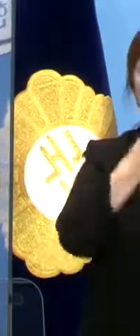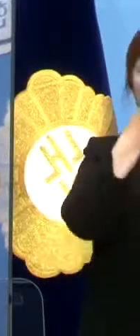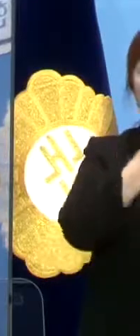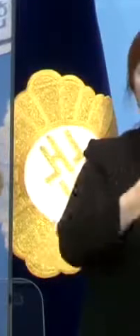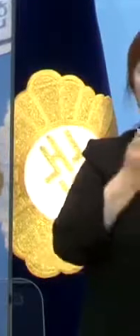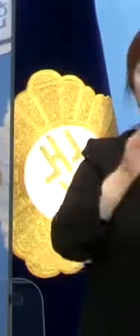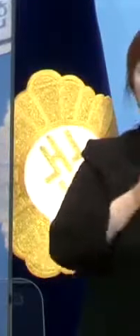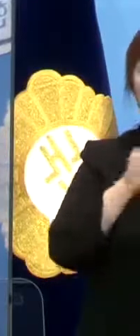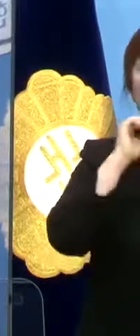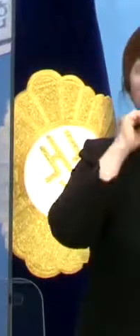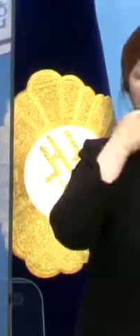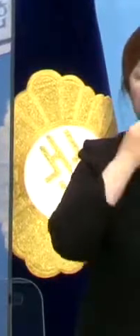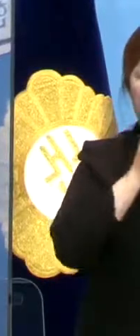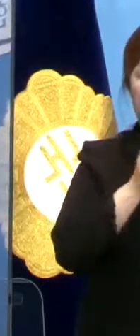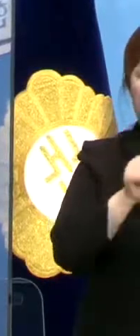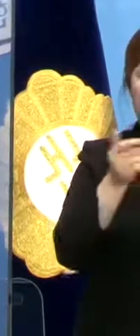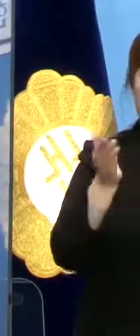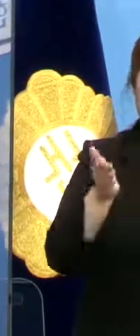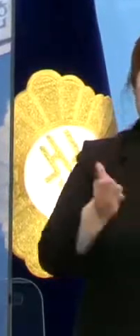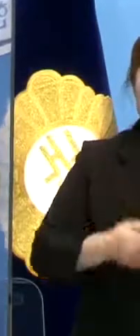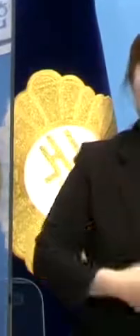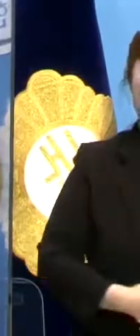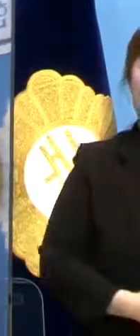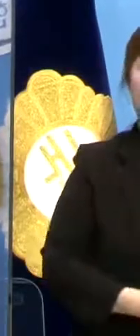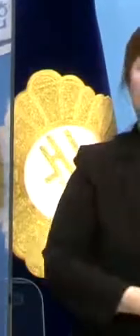어려움 말씀좀 부탁드립니다